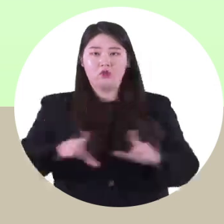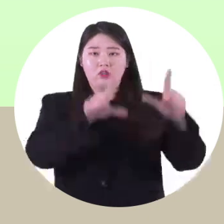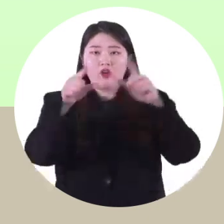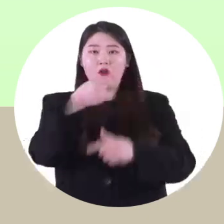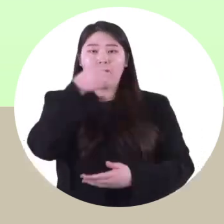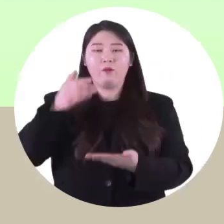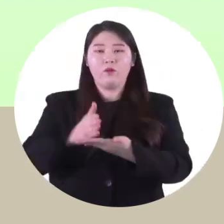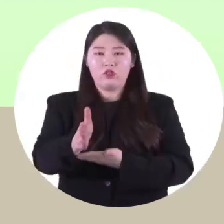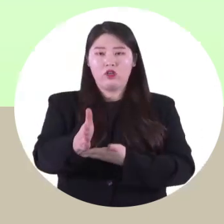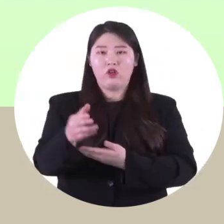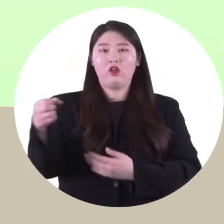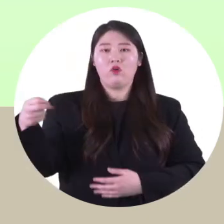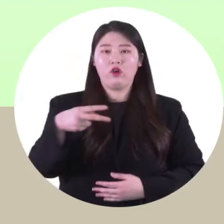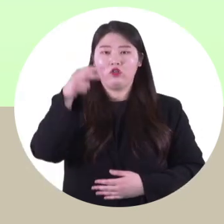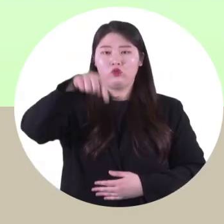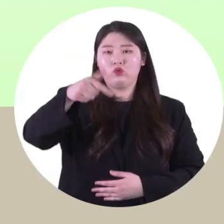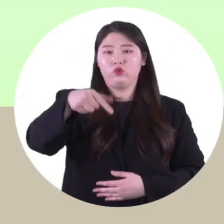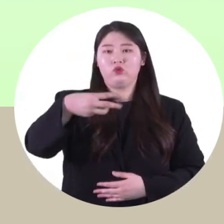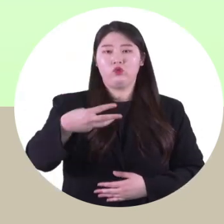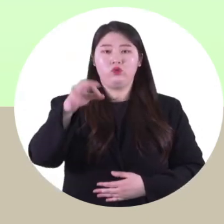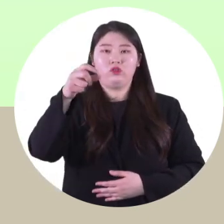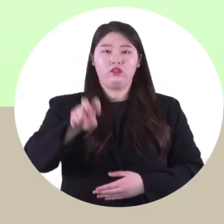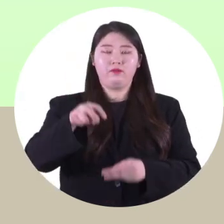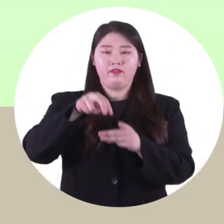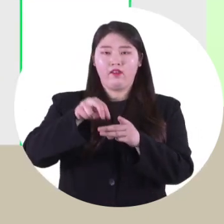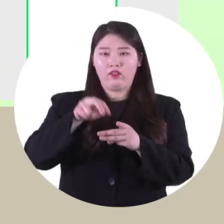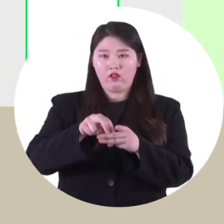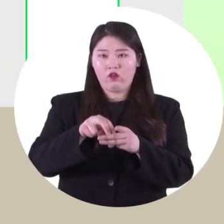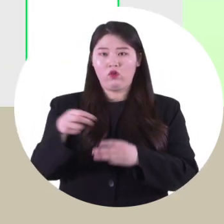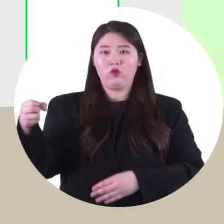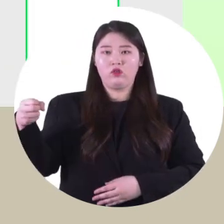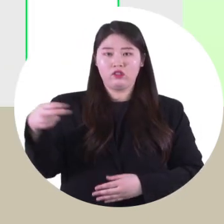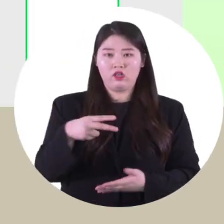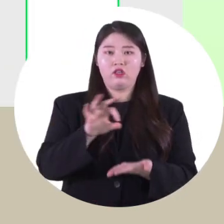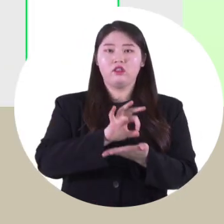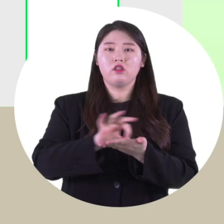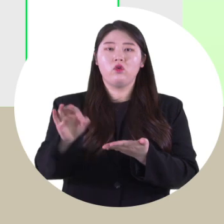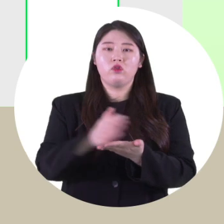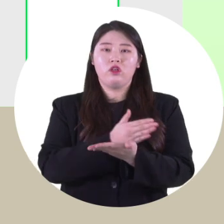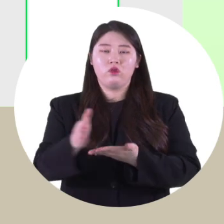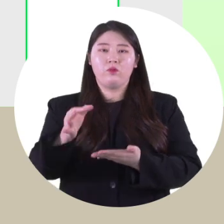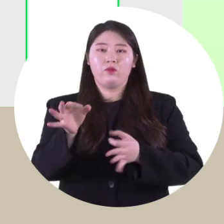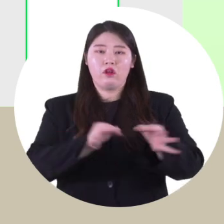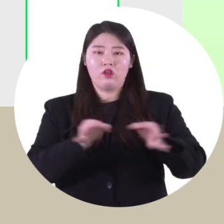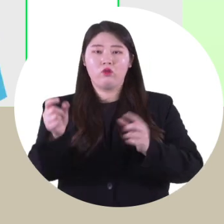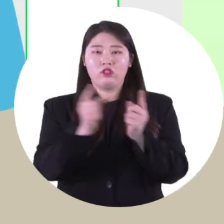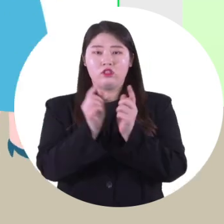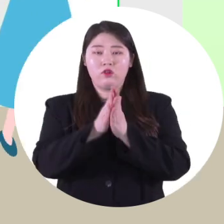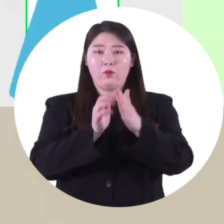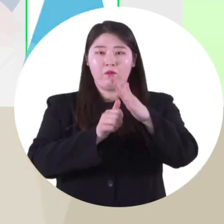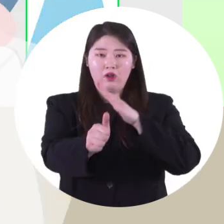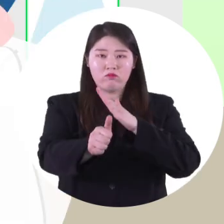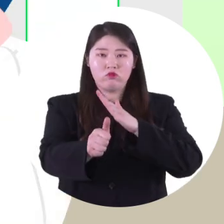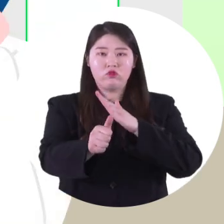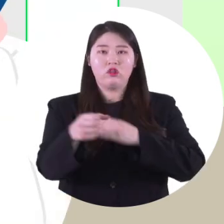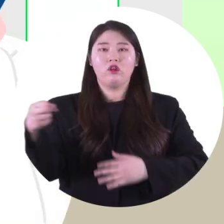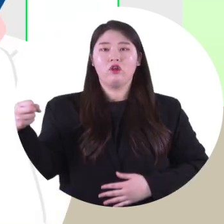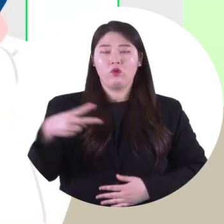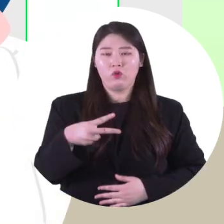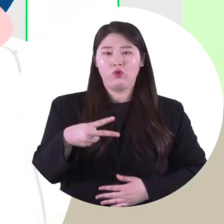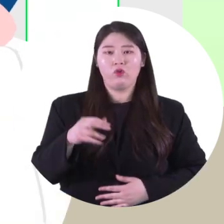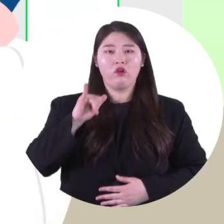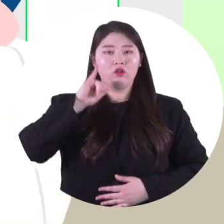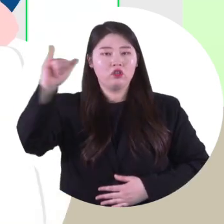기초생활보장과나 순우름 리사이클링센터 또는 재사용 나눔 가게로 기존 물품을 가져오시거나 전화를